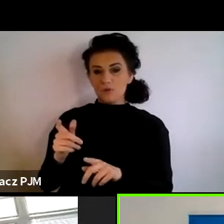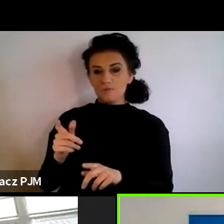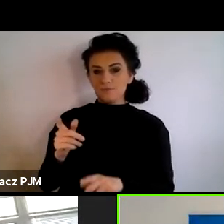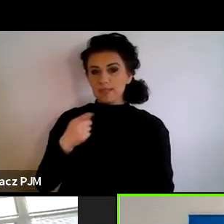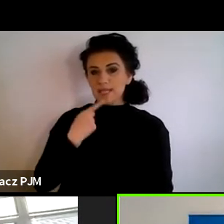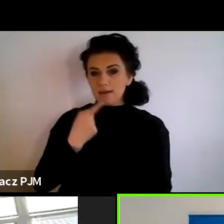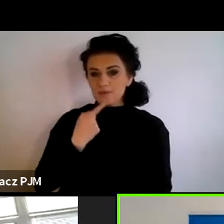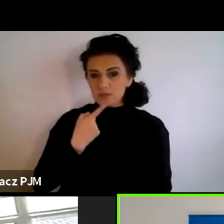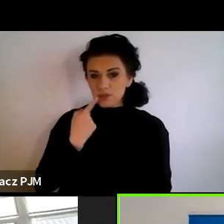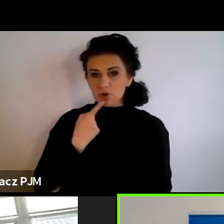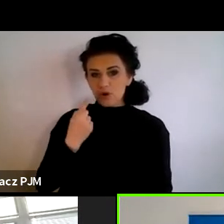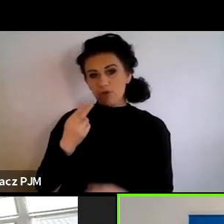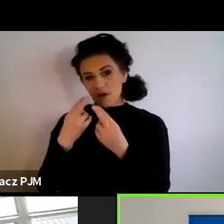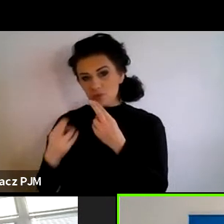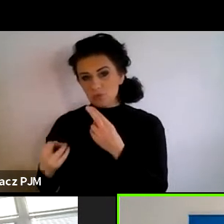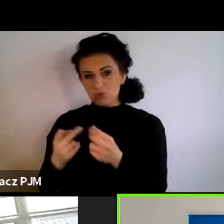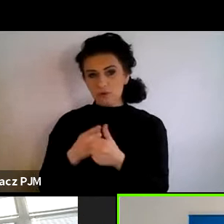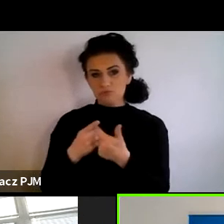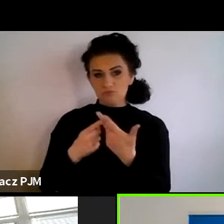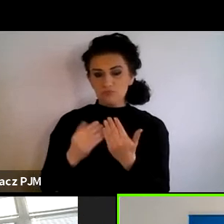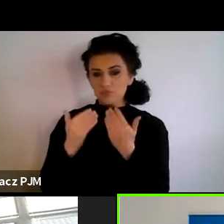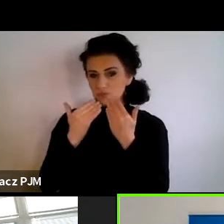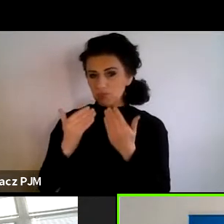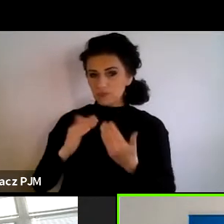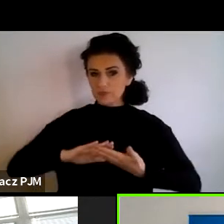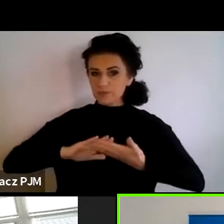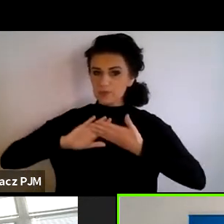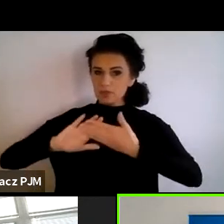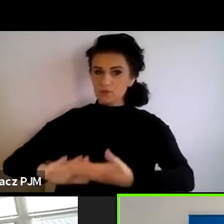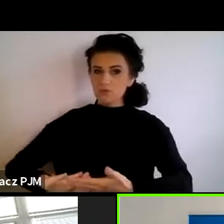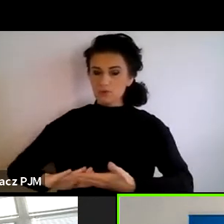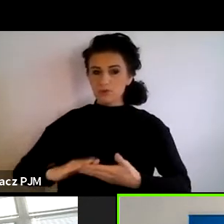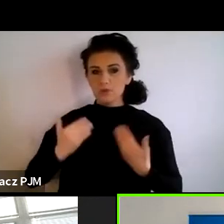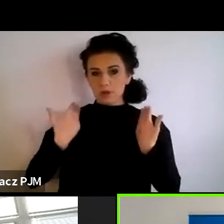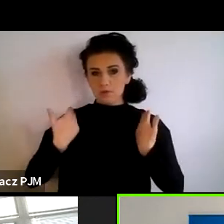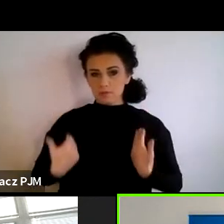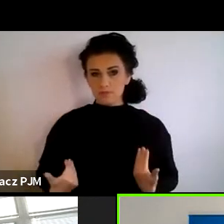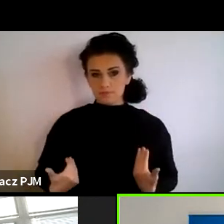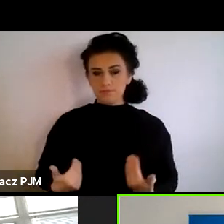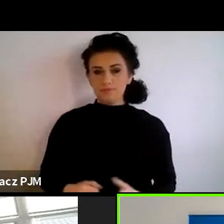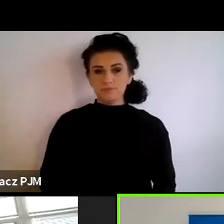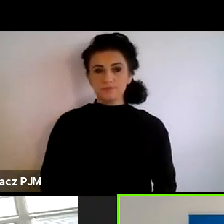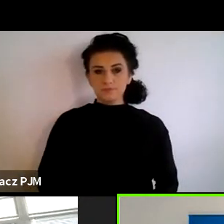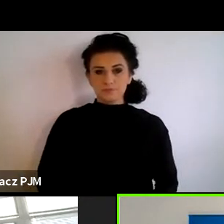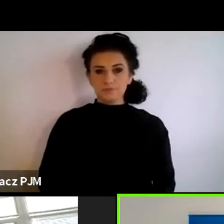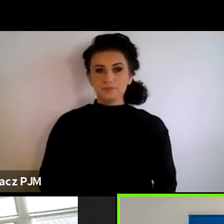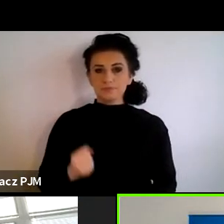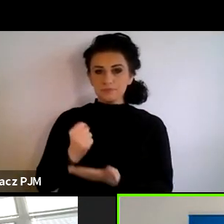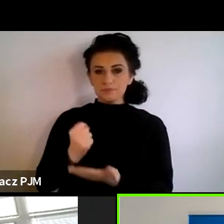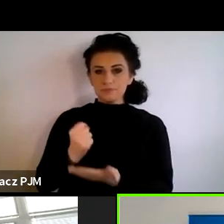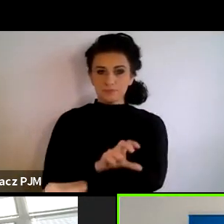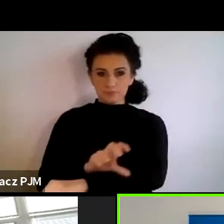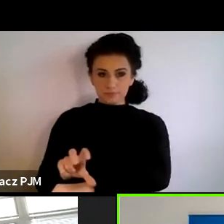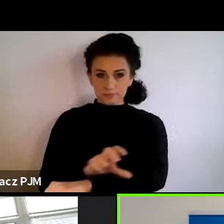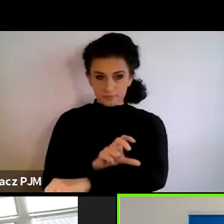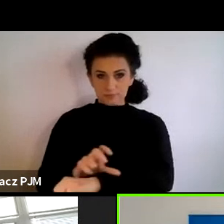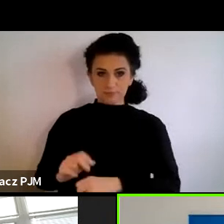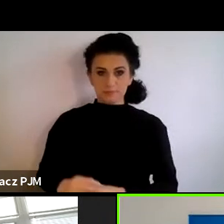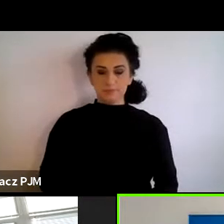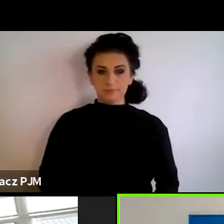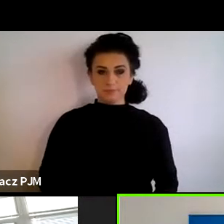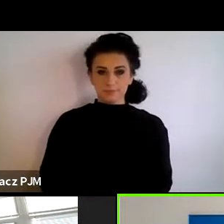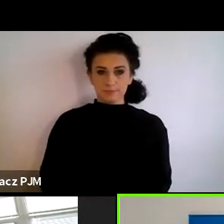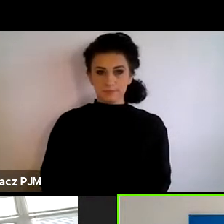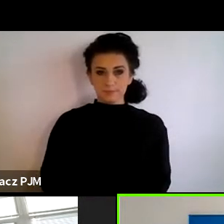są tego efekty. Ja jestem szczególnie wdzięczna, bo jak już pewnie dużej części Państwu mówiłam, z kwestii technicznych najbliżej mi